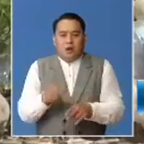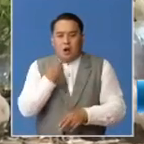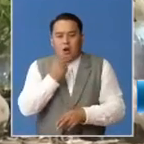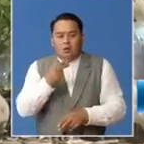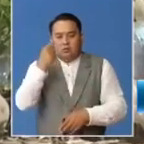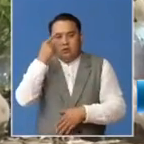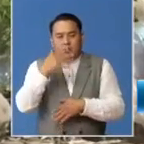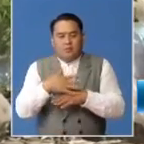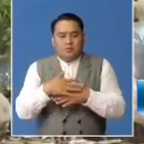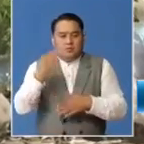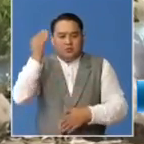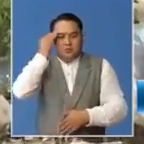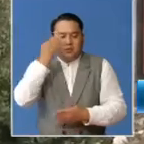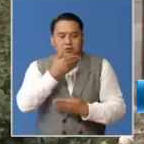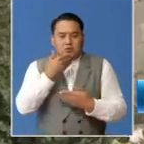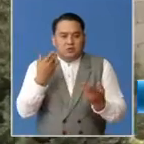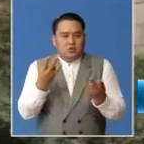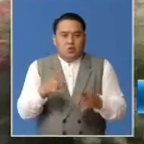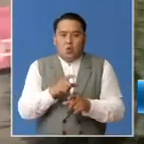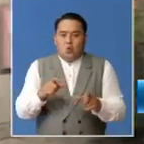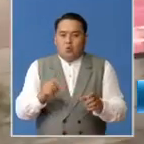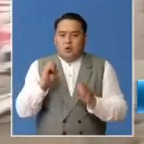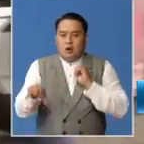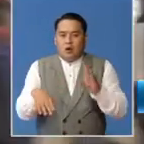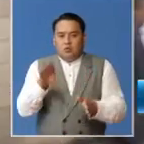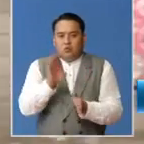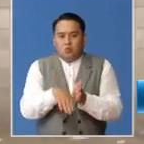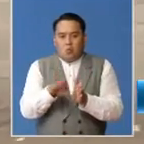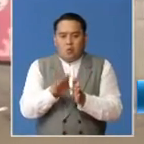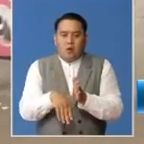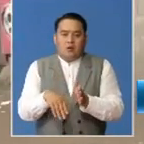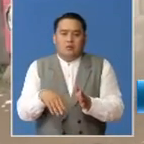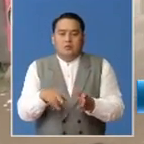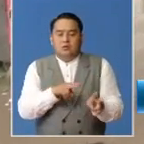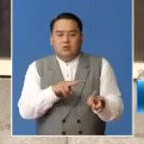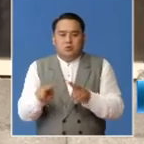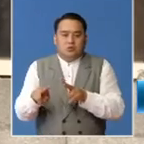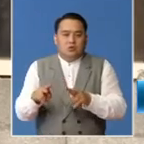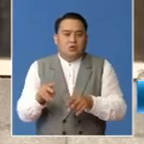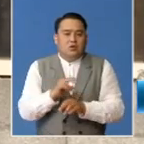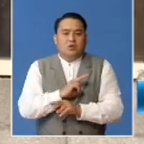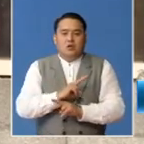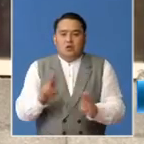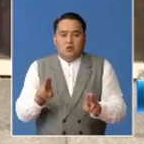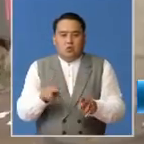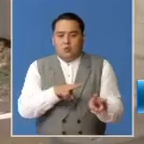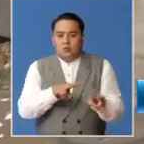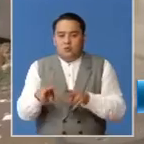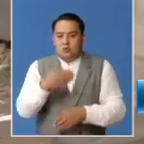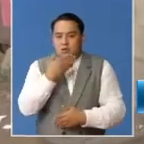сознательность населения надеяться не приходится. Люди ссорят, где попало. Похоже, за санитарной ситуацией никто не следит.